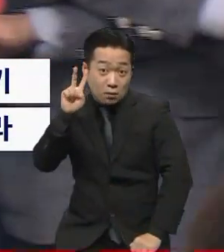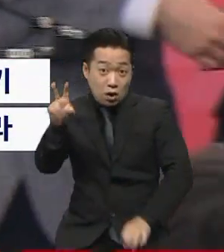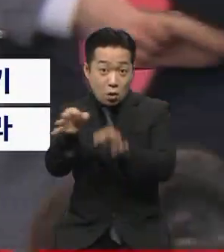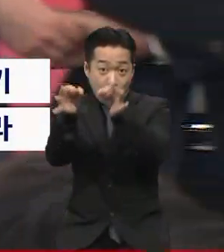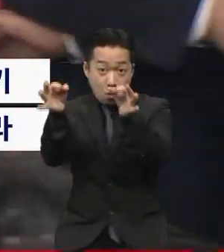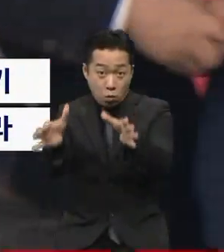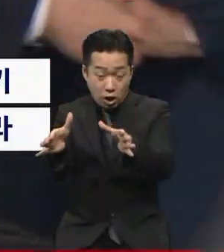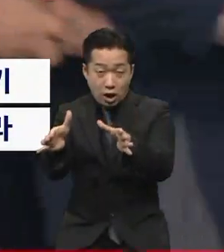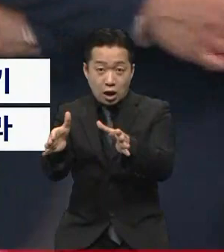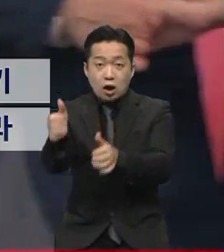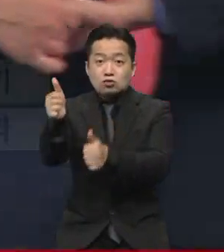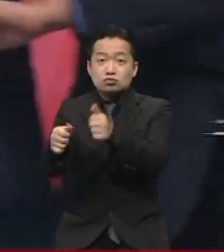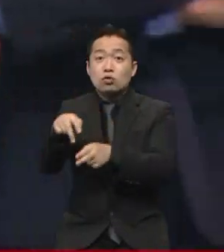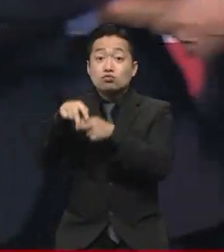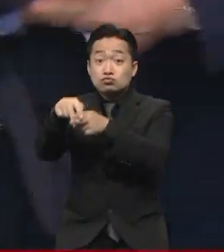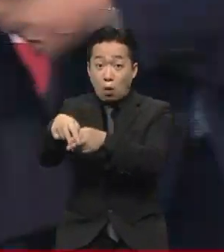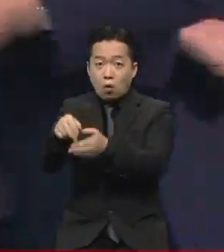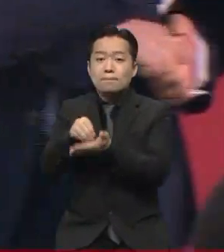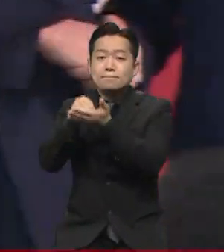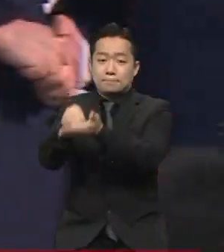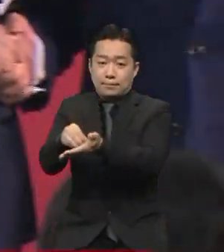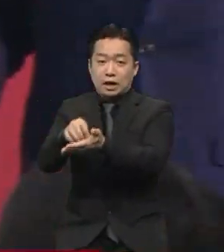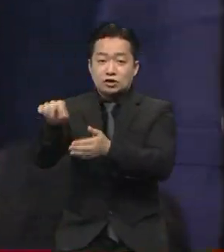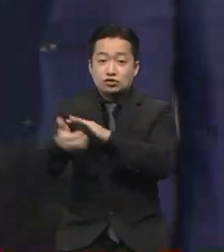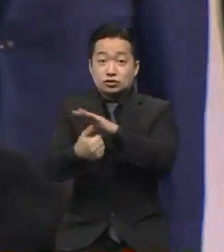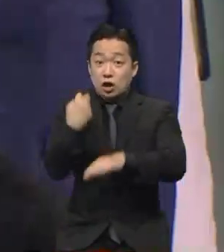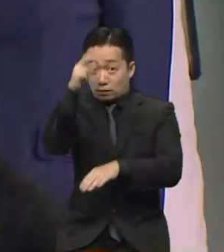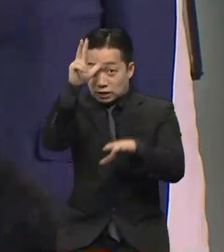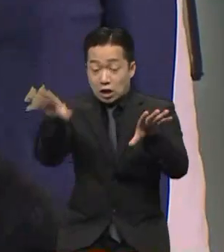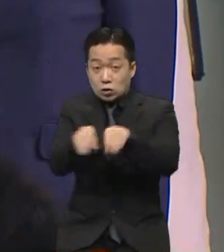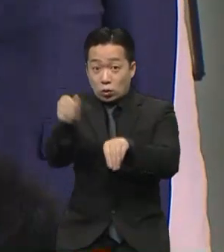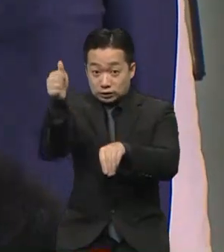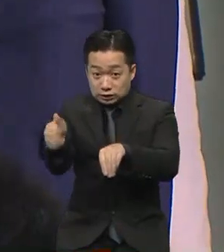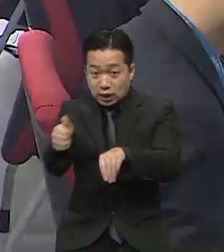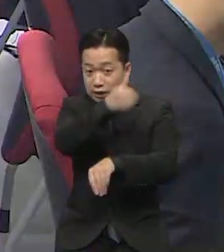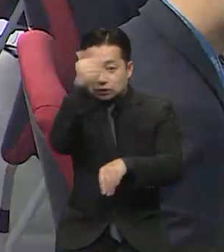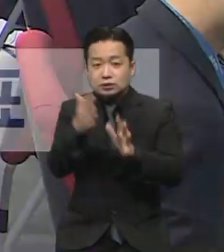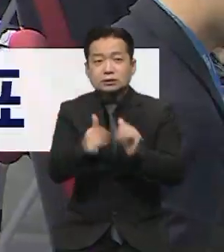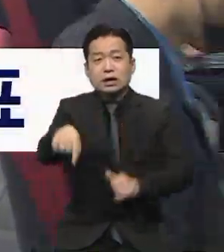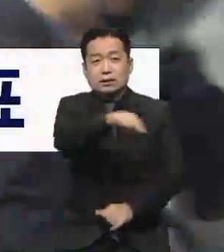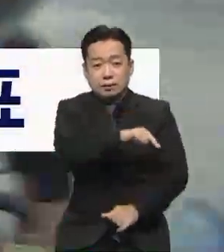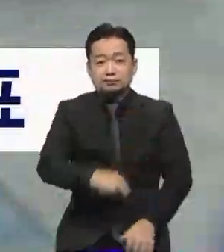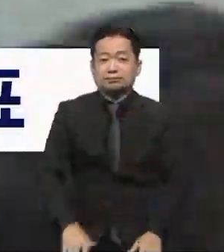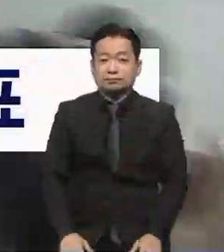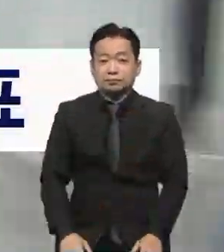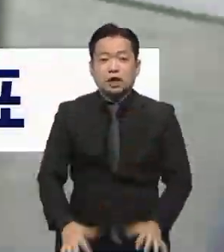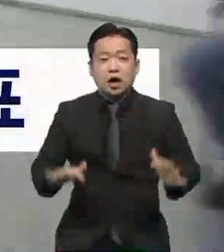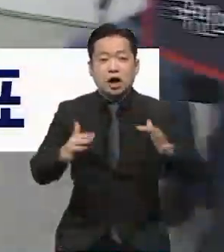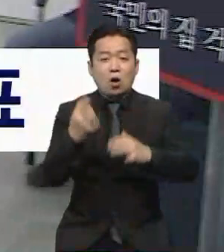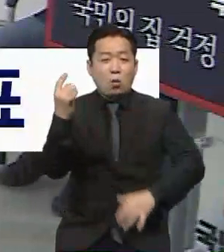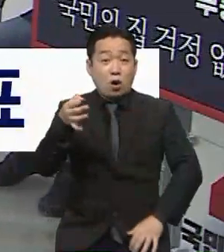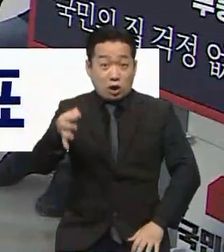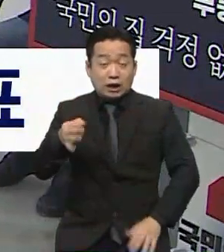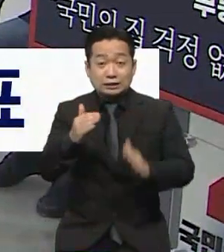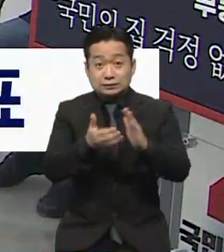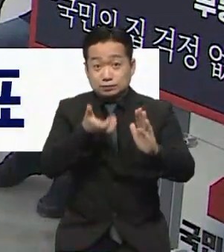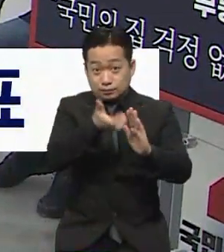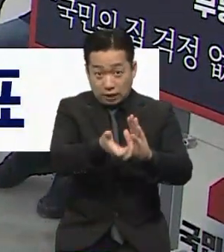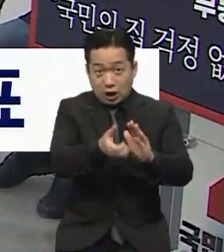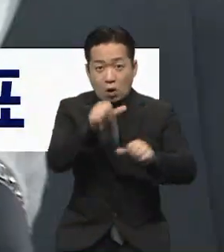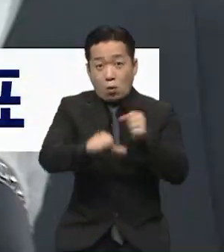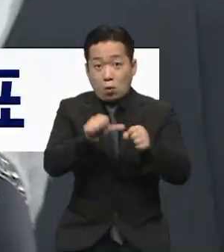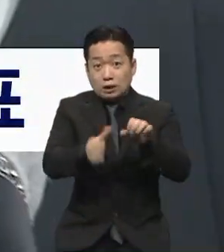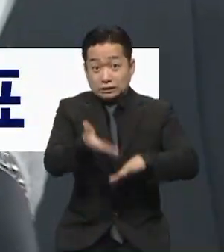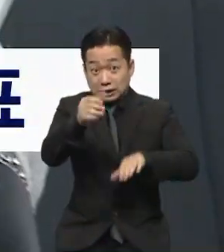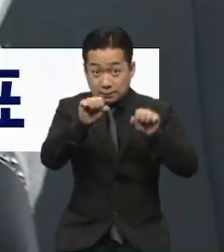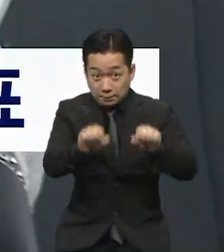경선 후보 등록을 받습니다. 윤석열 전 검찰총장은 청년에게 건설 원가로 주택을 분양한 뒤 5년 이상